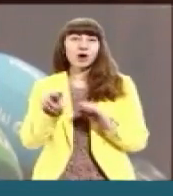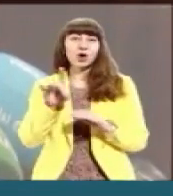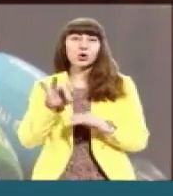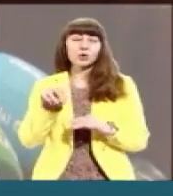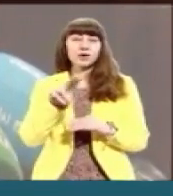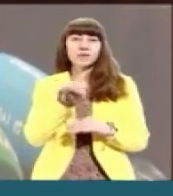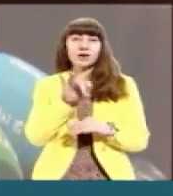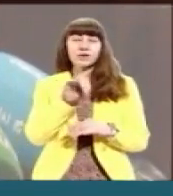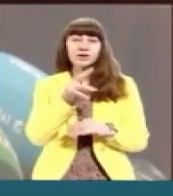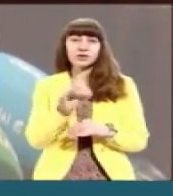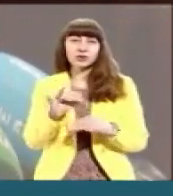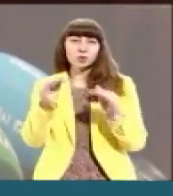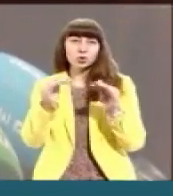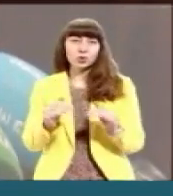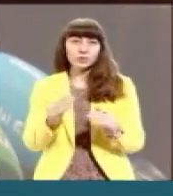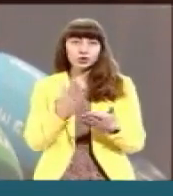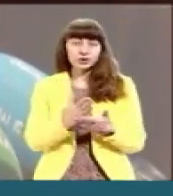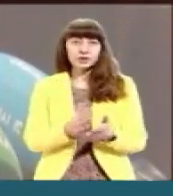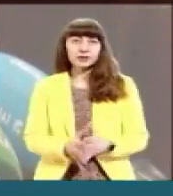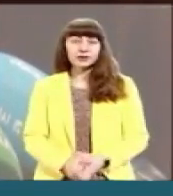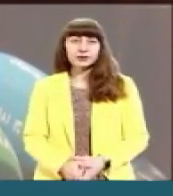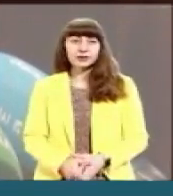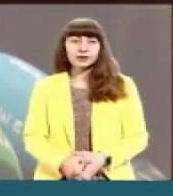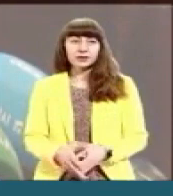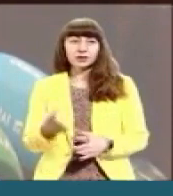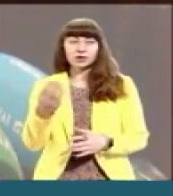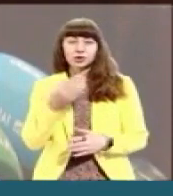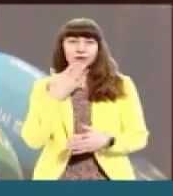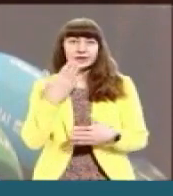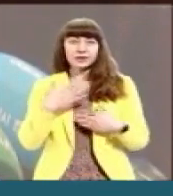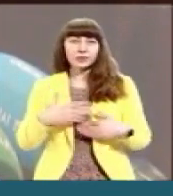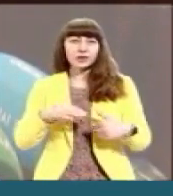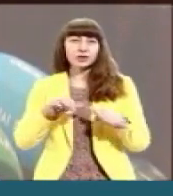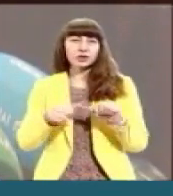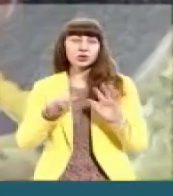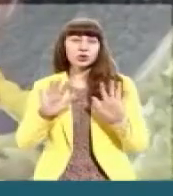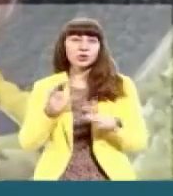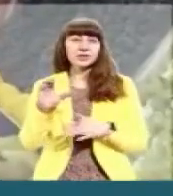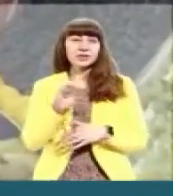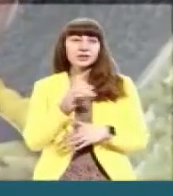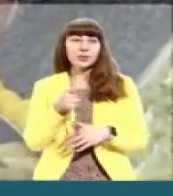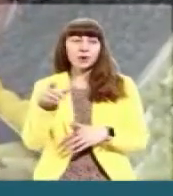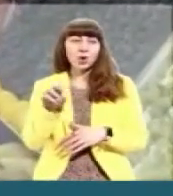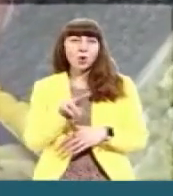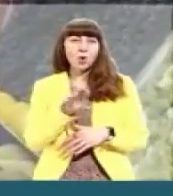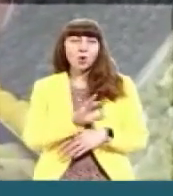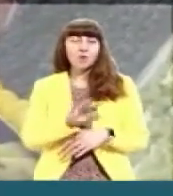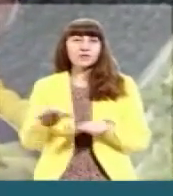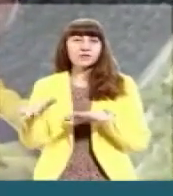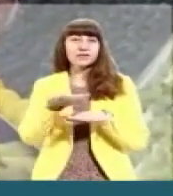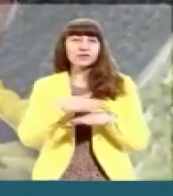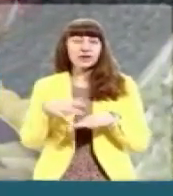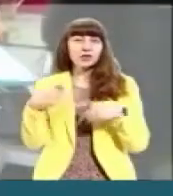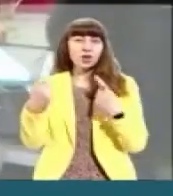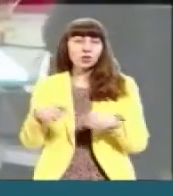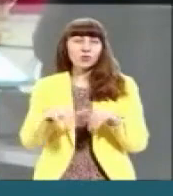по Варваринке тоже мы видим снижение. Еще не стабилизировалась ситуация по ССГПО. За прошедший месяц оборот в сфере торговли в